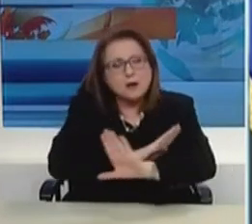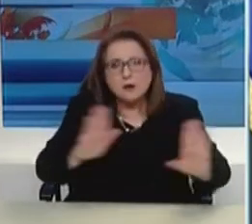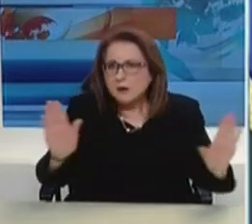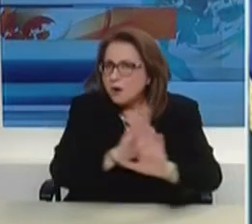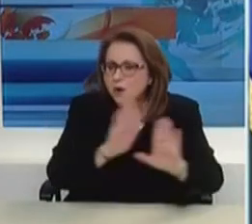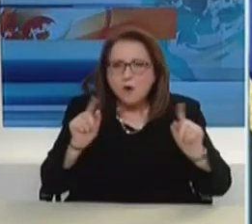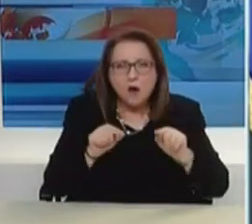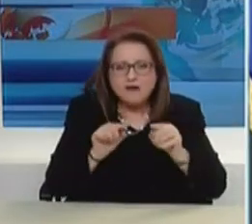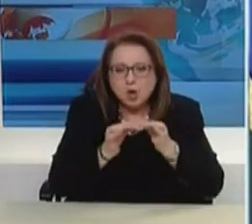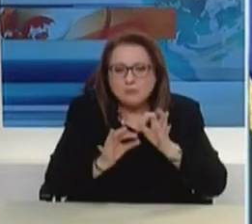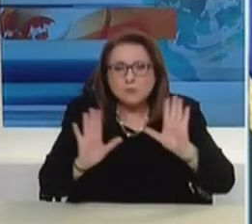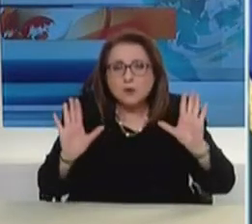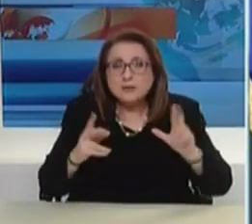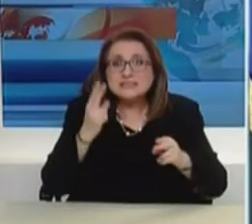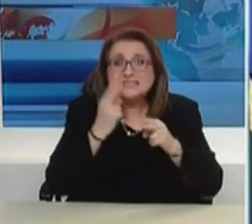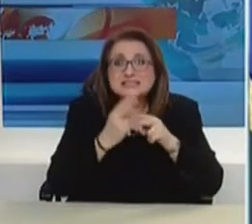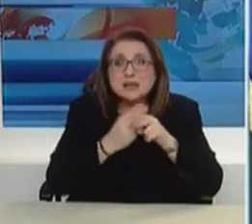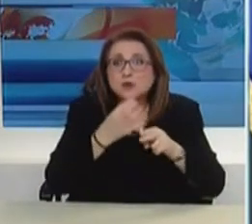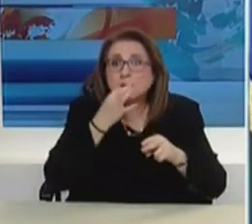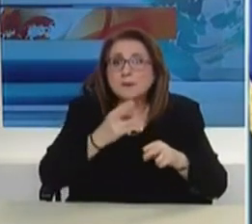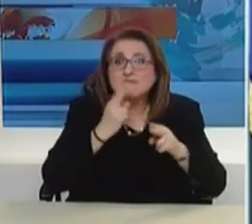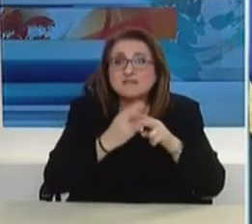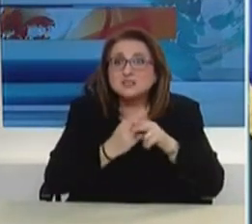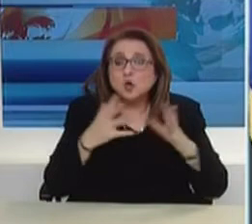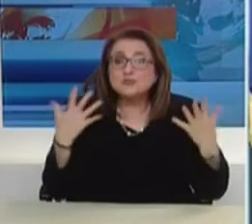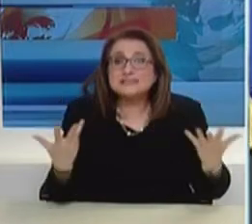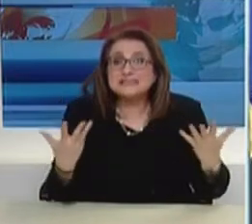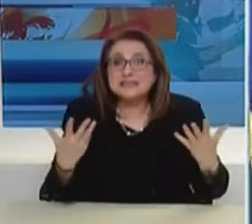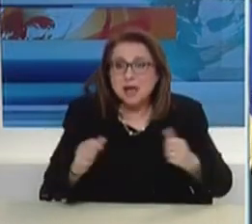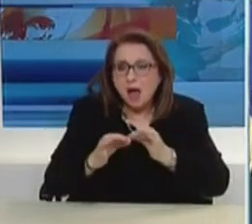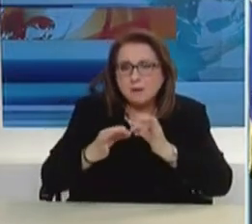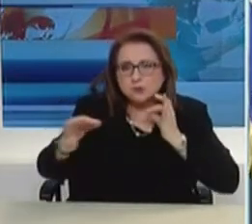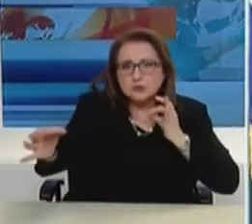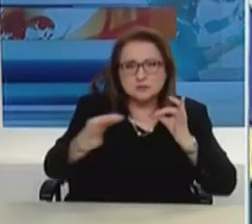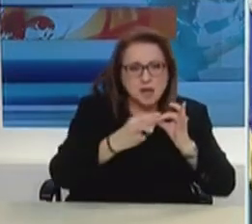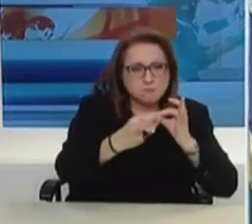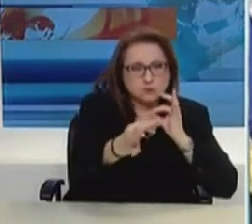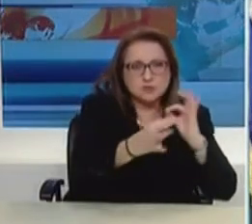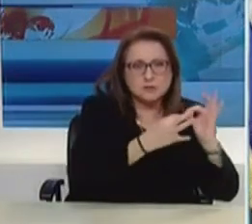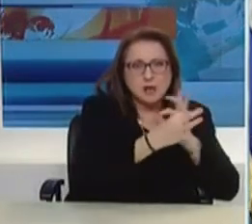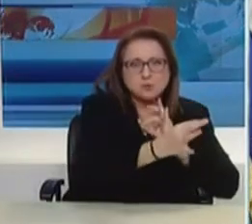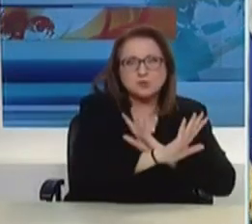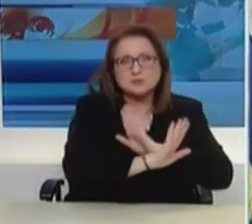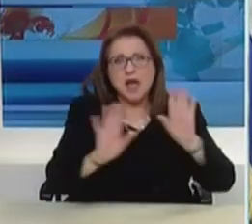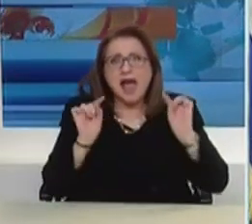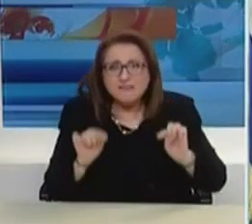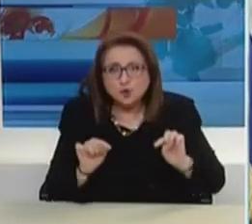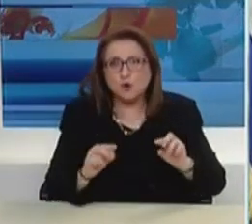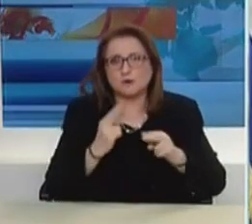φυσική απόσταση, την κοινωνική απομάκρυνση που είναι το βασικότερο μέτρο αυτή τη στιγμή. Πρέπει να το καταλάβουμε